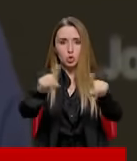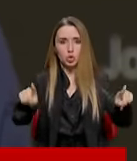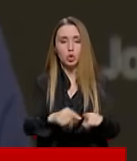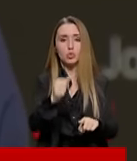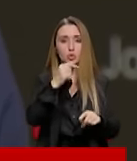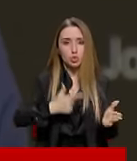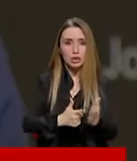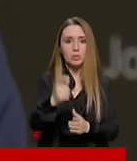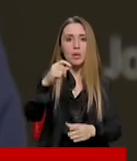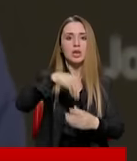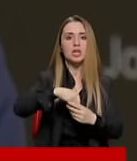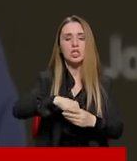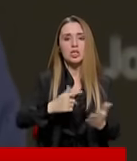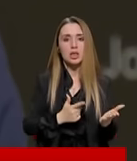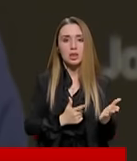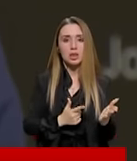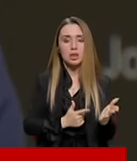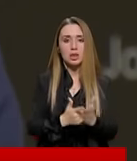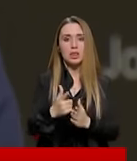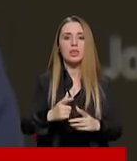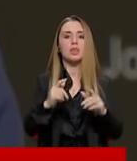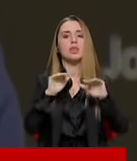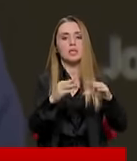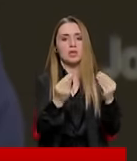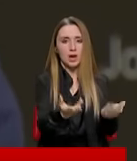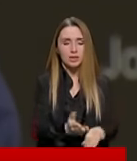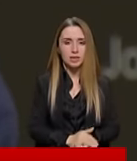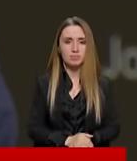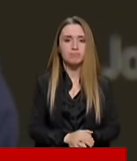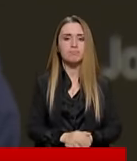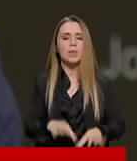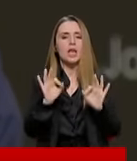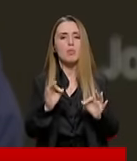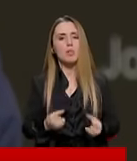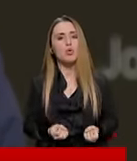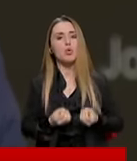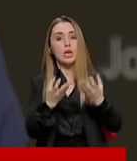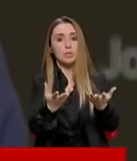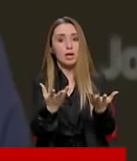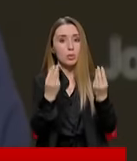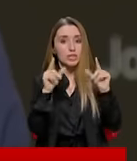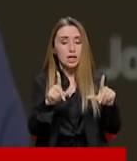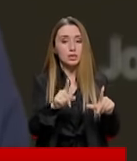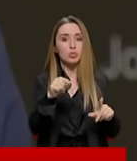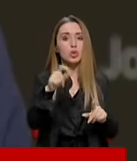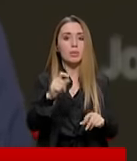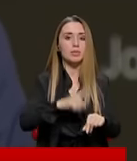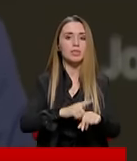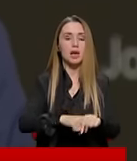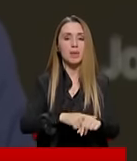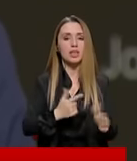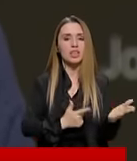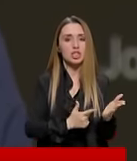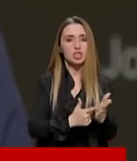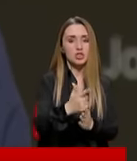tarım yapmaları için kırsal kalkınma dairemiz destekte bulundu sürekli ürettirmek zorundayız bunu da yaparken sadece